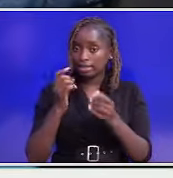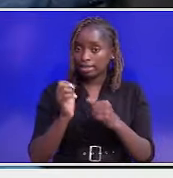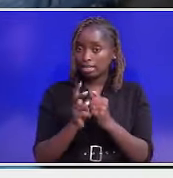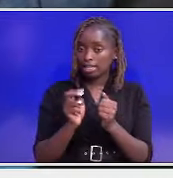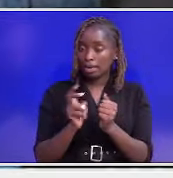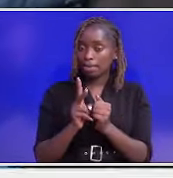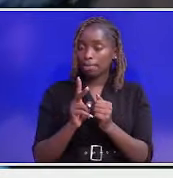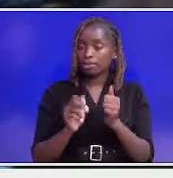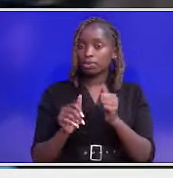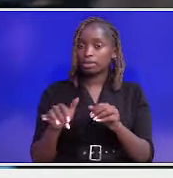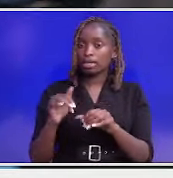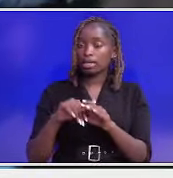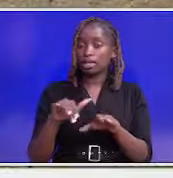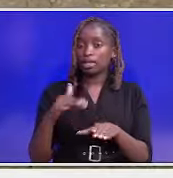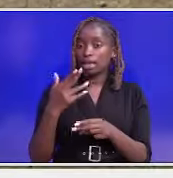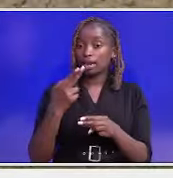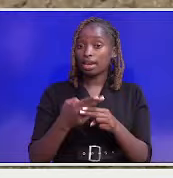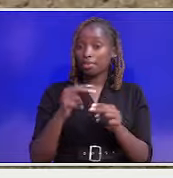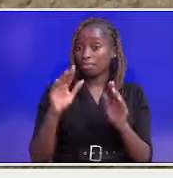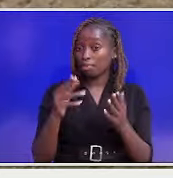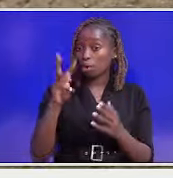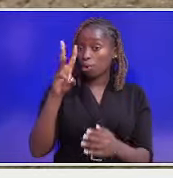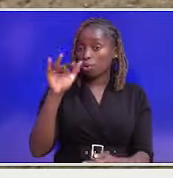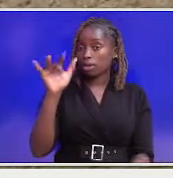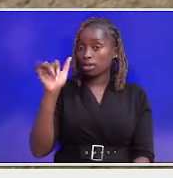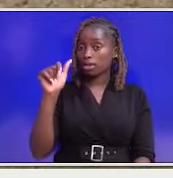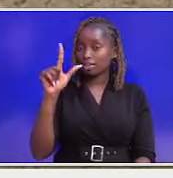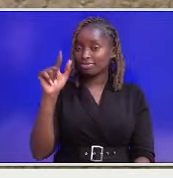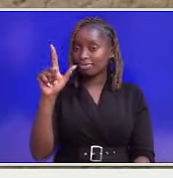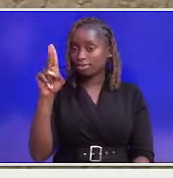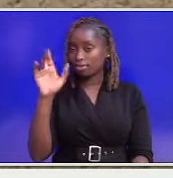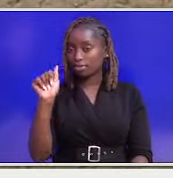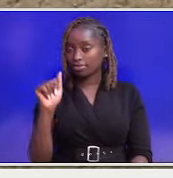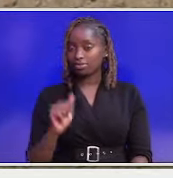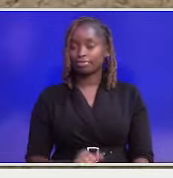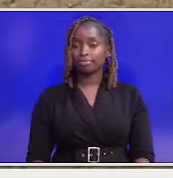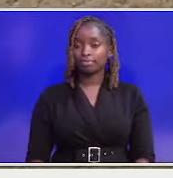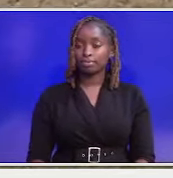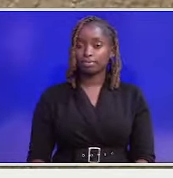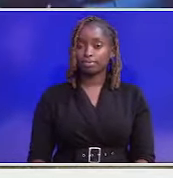iitwayo Huyalula. Wanji Sostin, TV 47, County ya Bungoma.